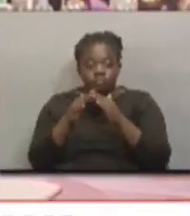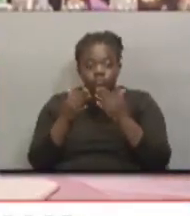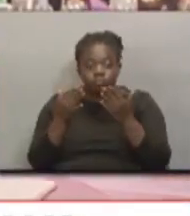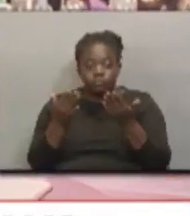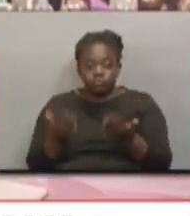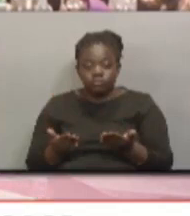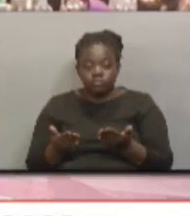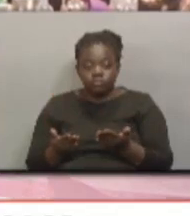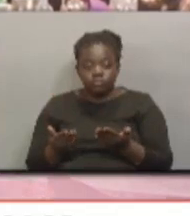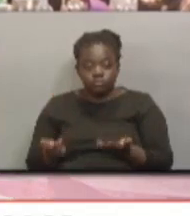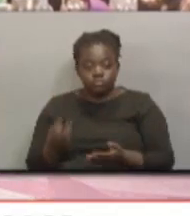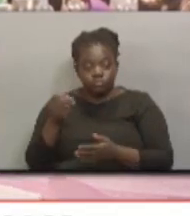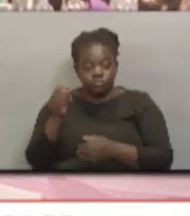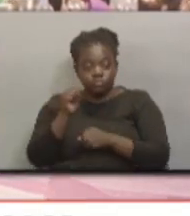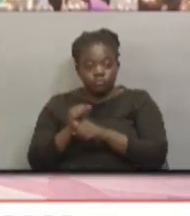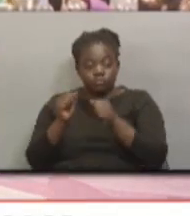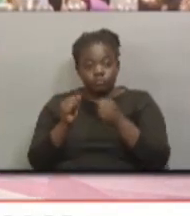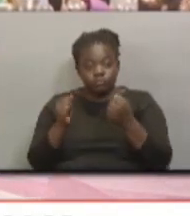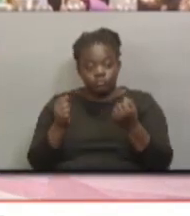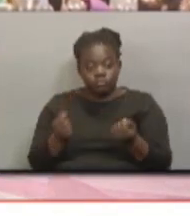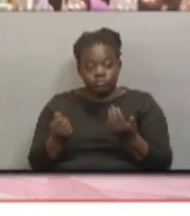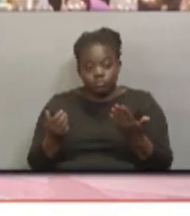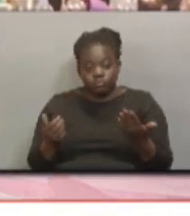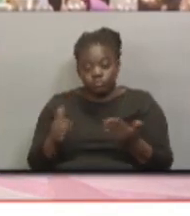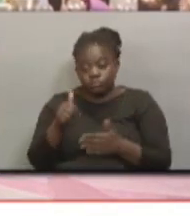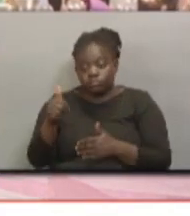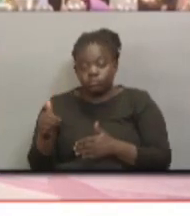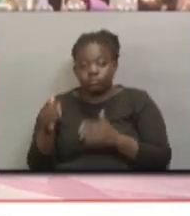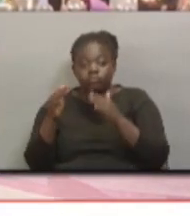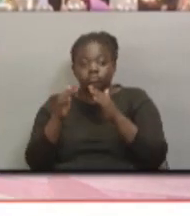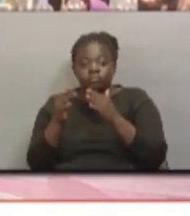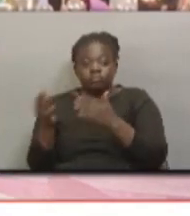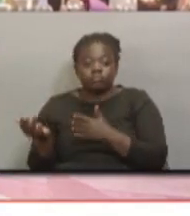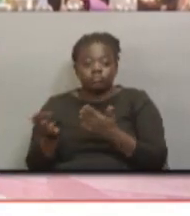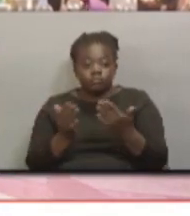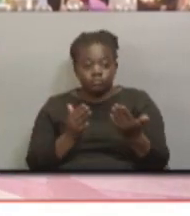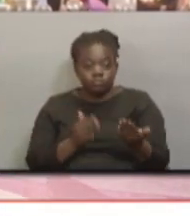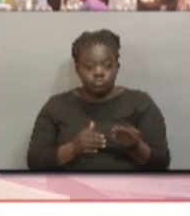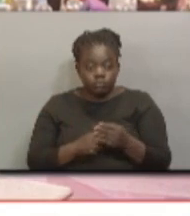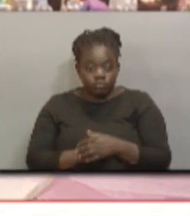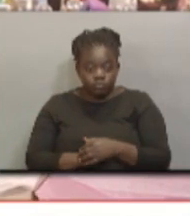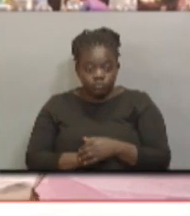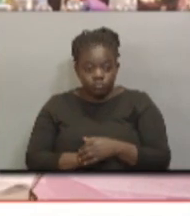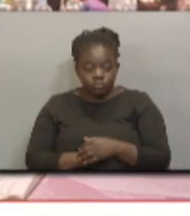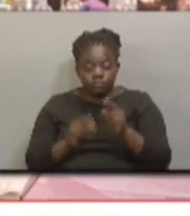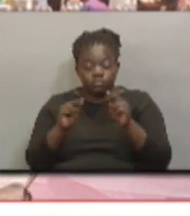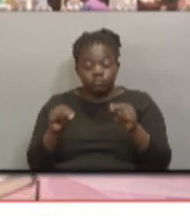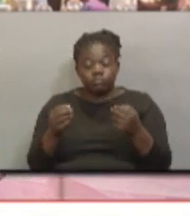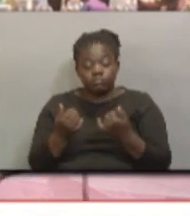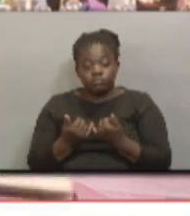Nimbaga mutambudde babiri nebalo. Wakiri kumbukama n'osanga yeeka omwanirizeeko kibi